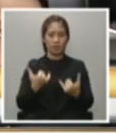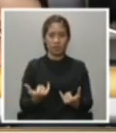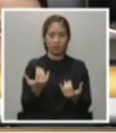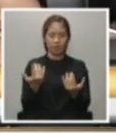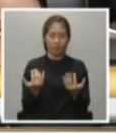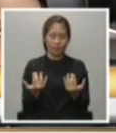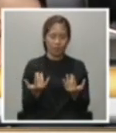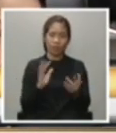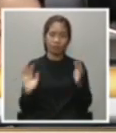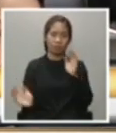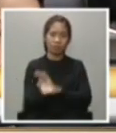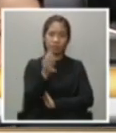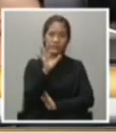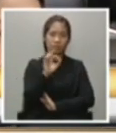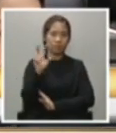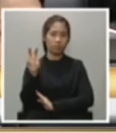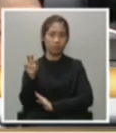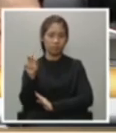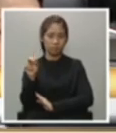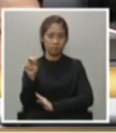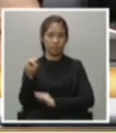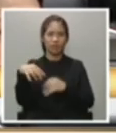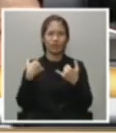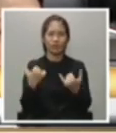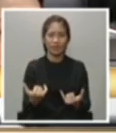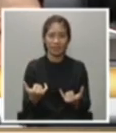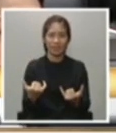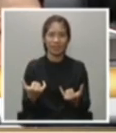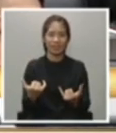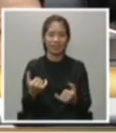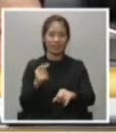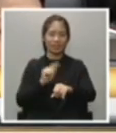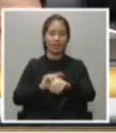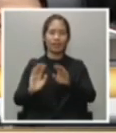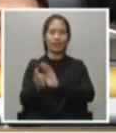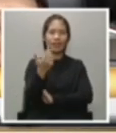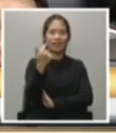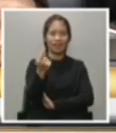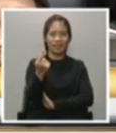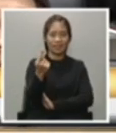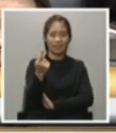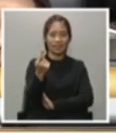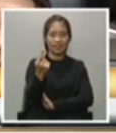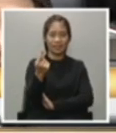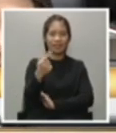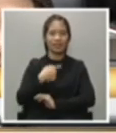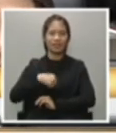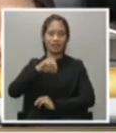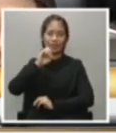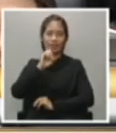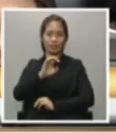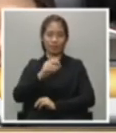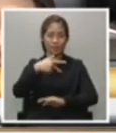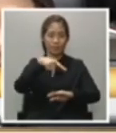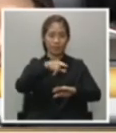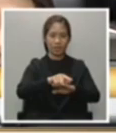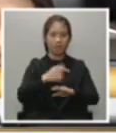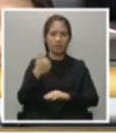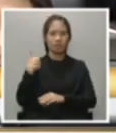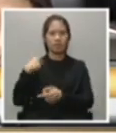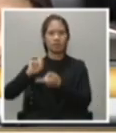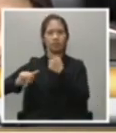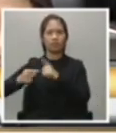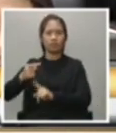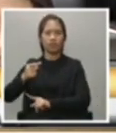9:30 น.นะคะตอนนี้เวลา 11:00 น.ต้องกลับเรียนท่านประธานอย่างนี้ค่ะว่ามีเพื่อนสม